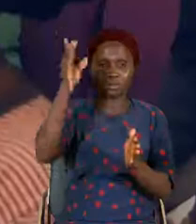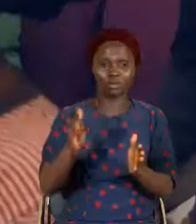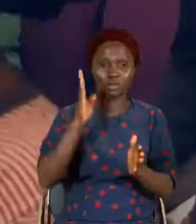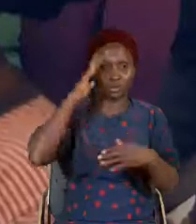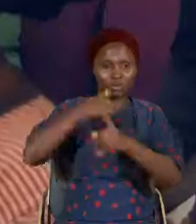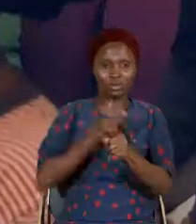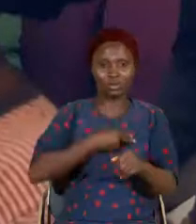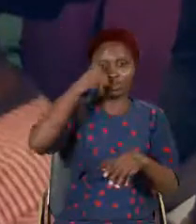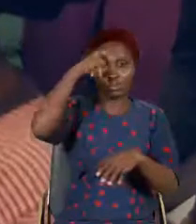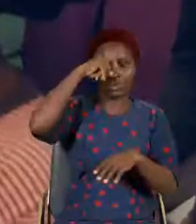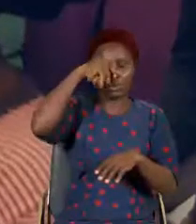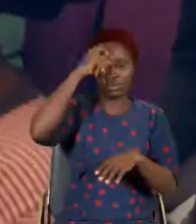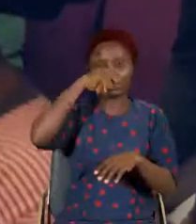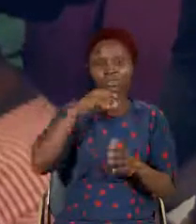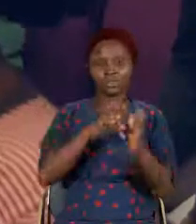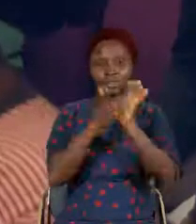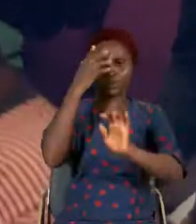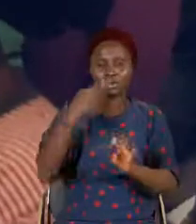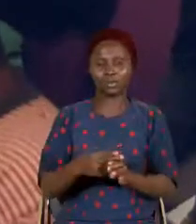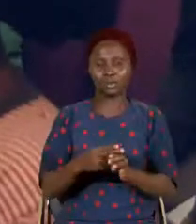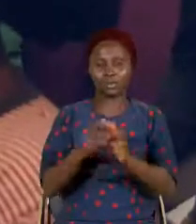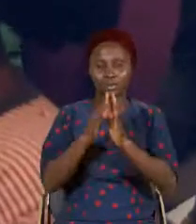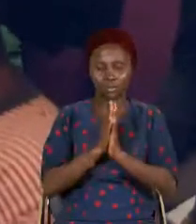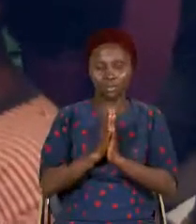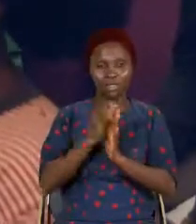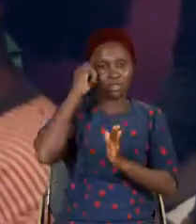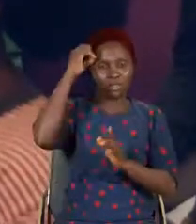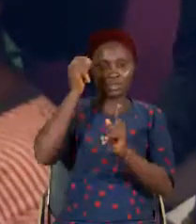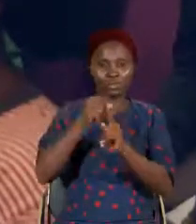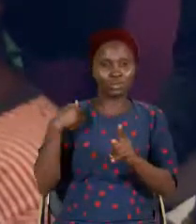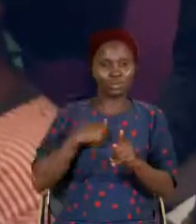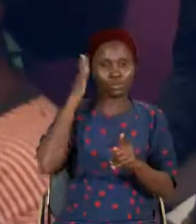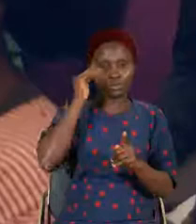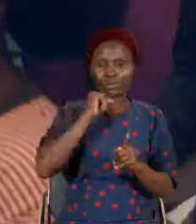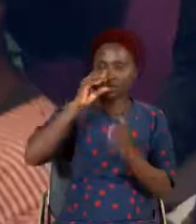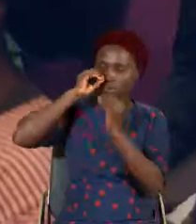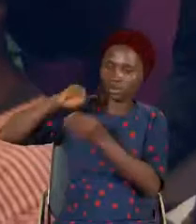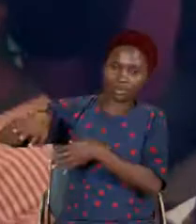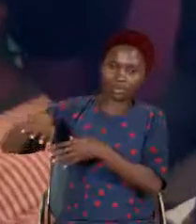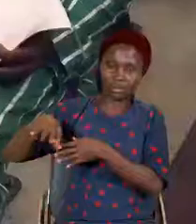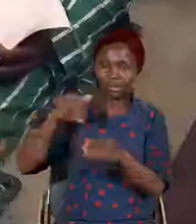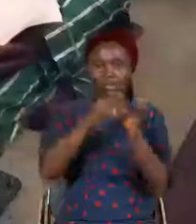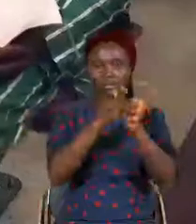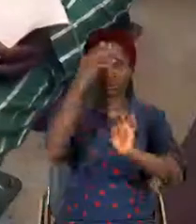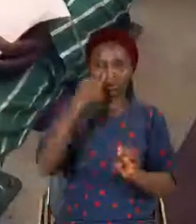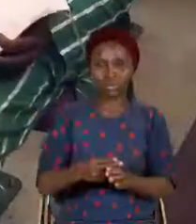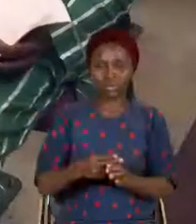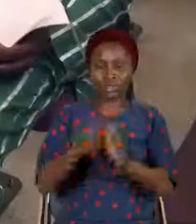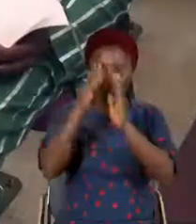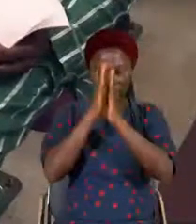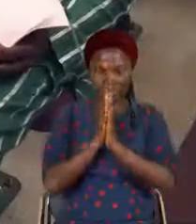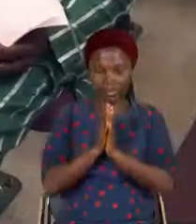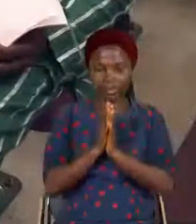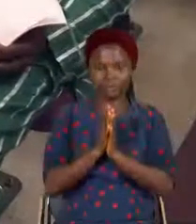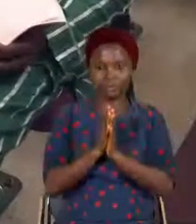que Dieu nous rende sages, que sa parole nous aide. Nous n'allons pas négliger sa parole au nom